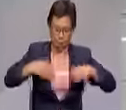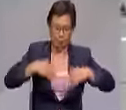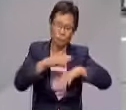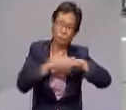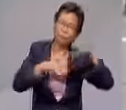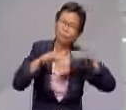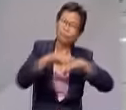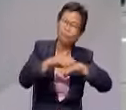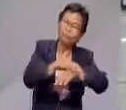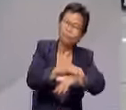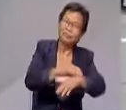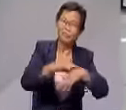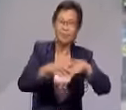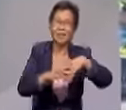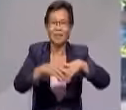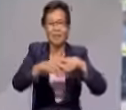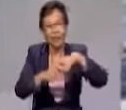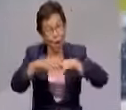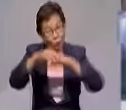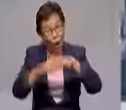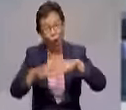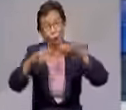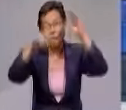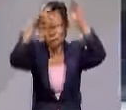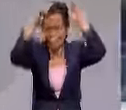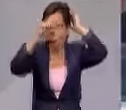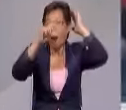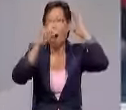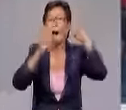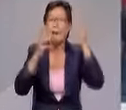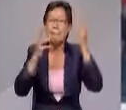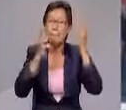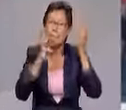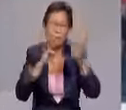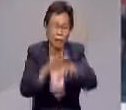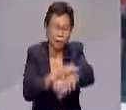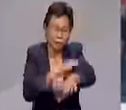longgar, memakai krim pelindung matahari selain minum air yang cukup.